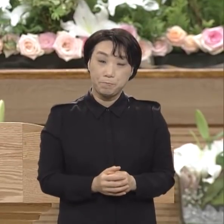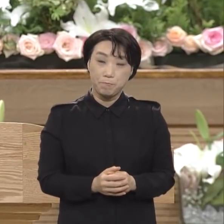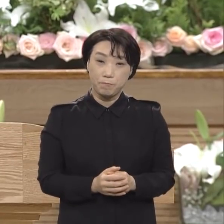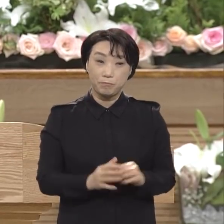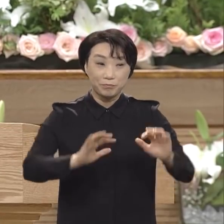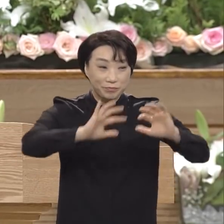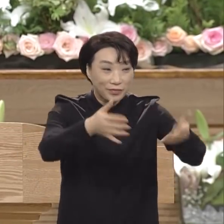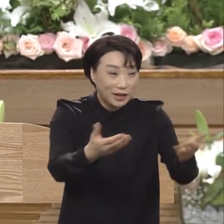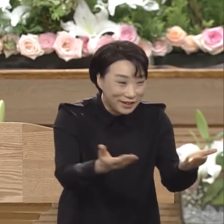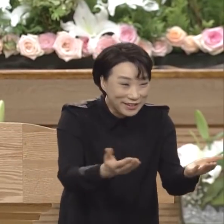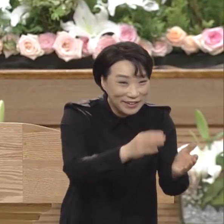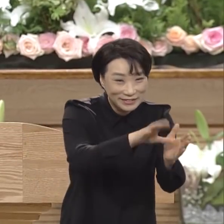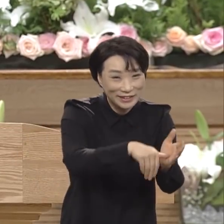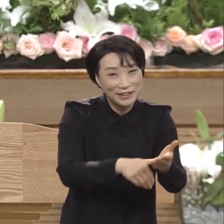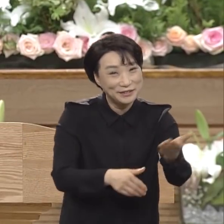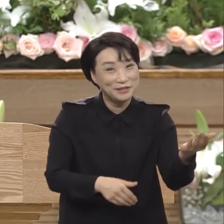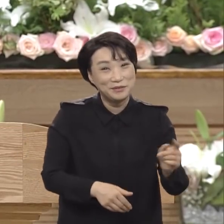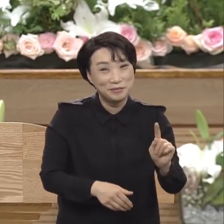일을 하면